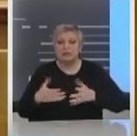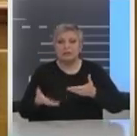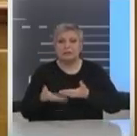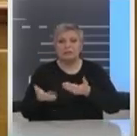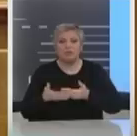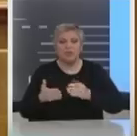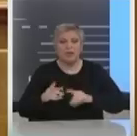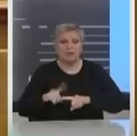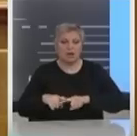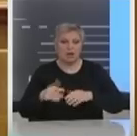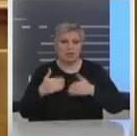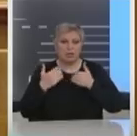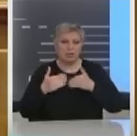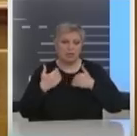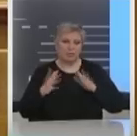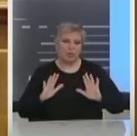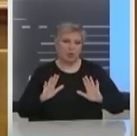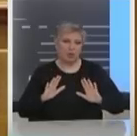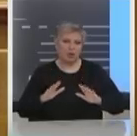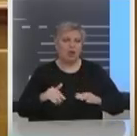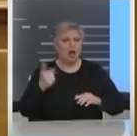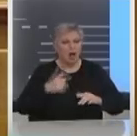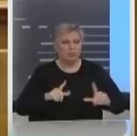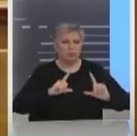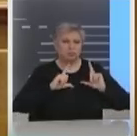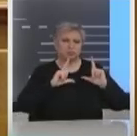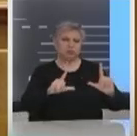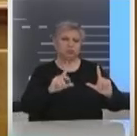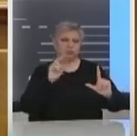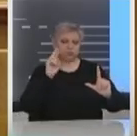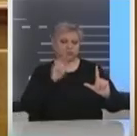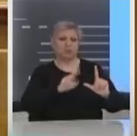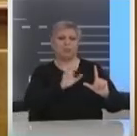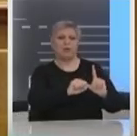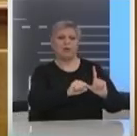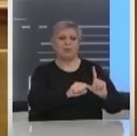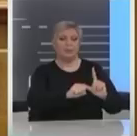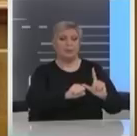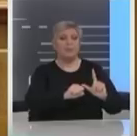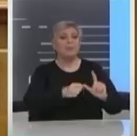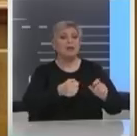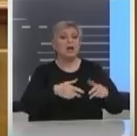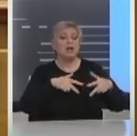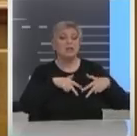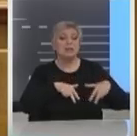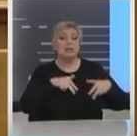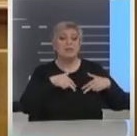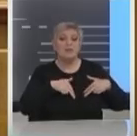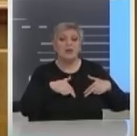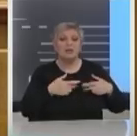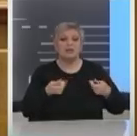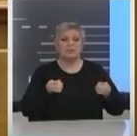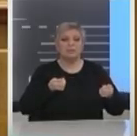εφικτό. Είναι επίσης φανερό ότι η σημερινή κυβέρνηση δεν μπορεί να χειριστεί τις